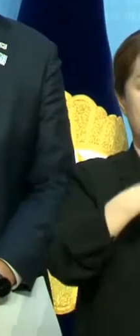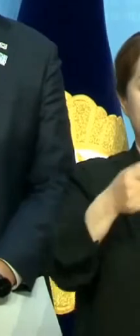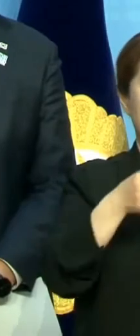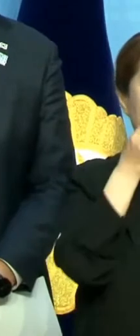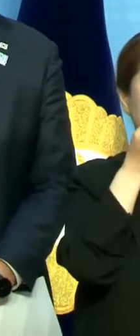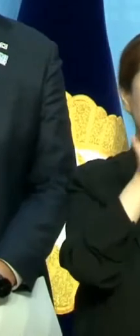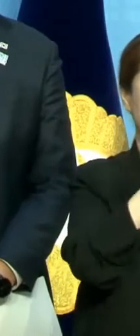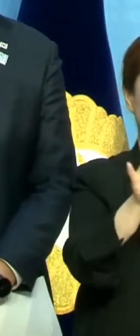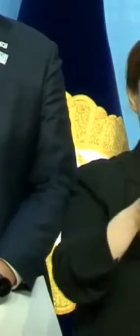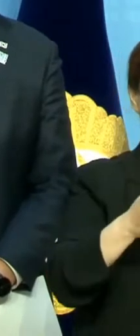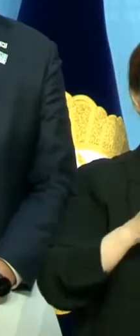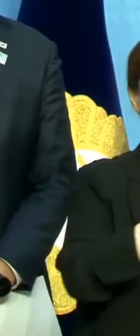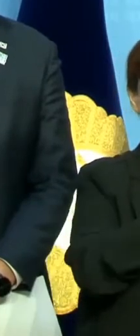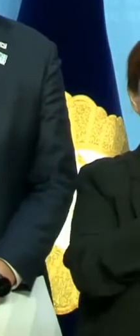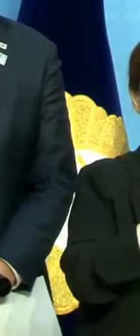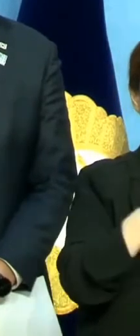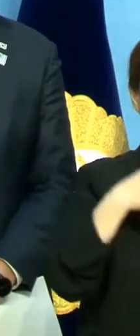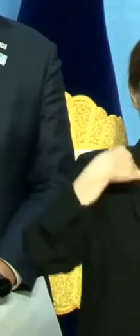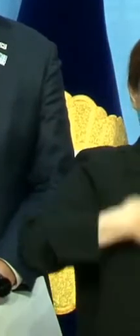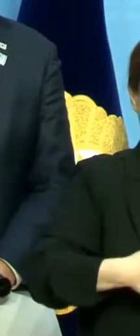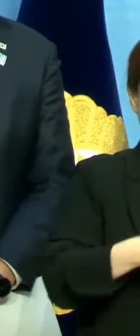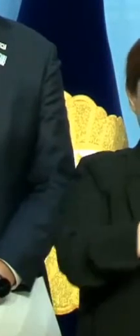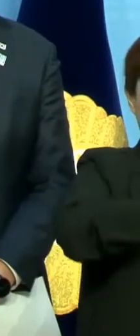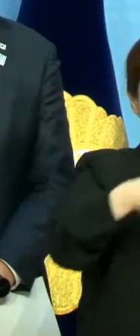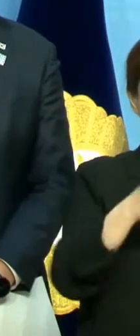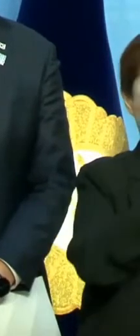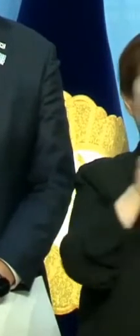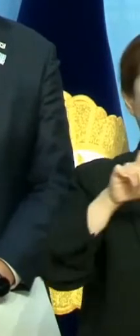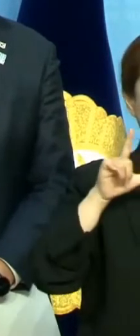현대건설 유니폼을 입은 유망주였습니다.